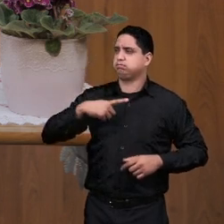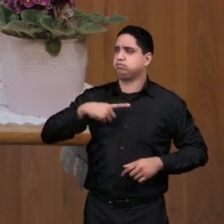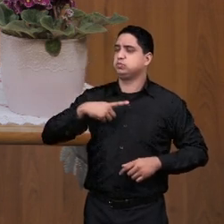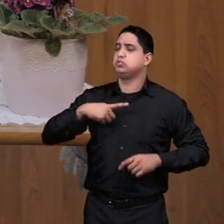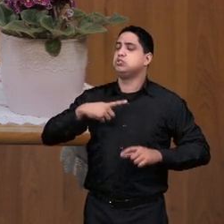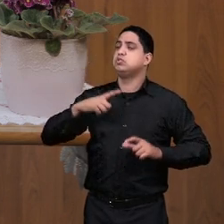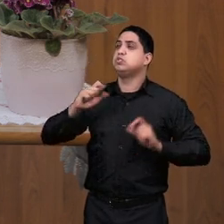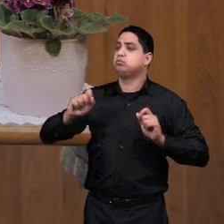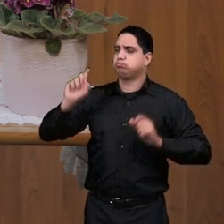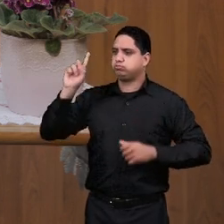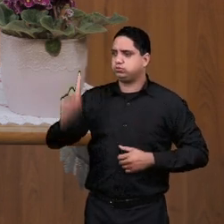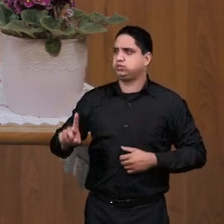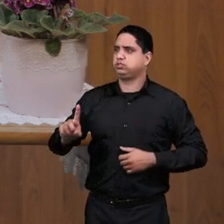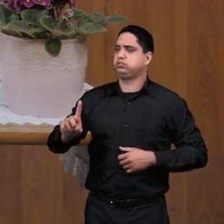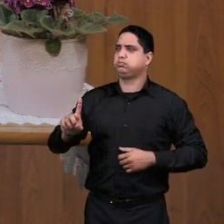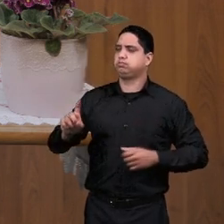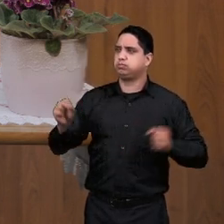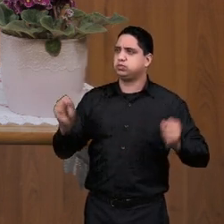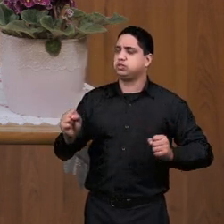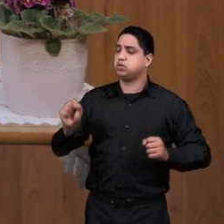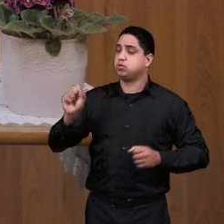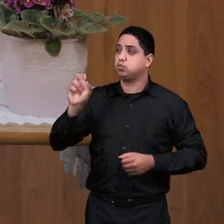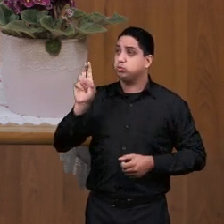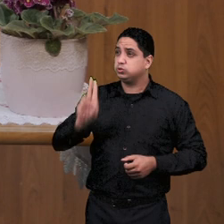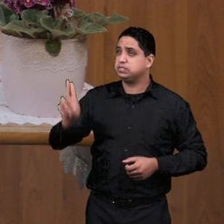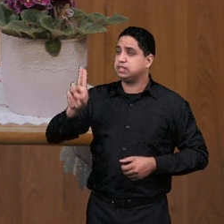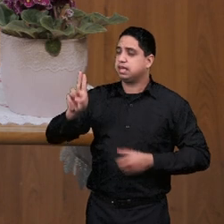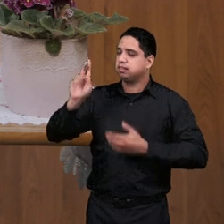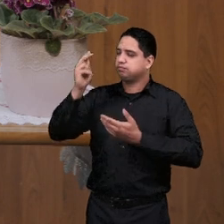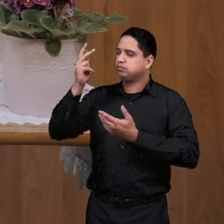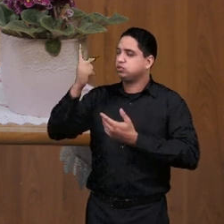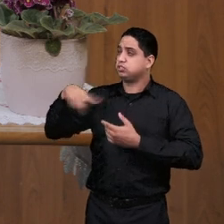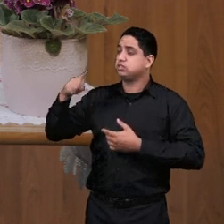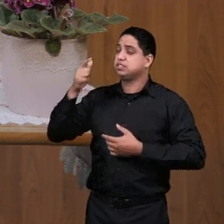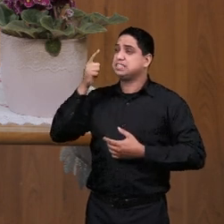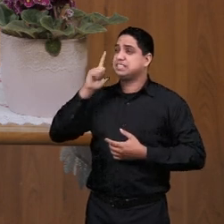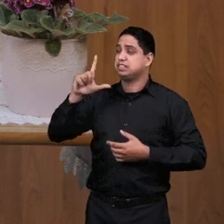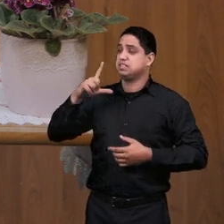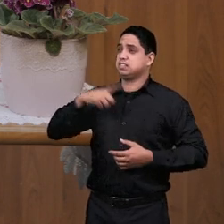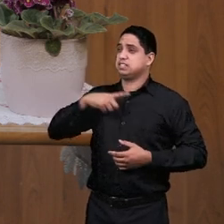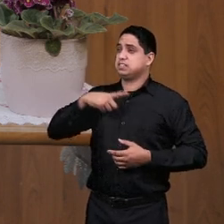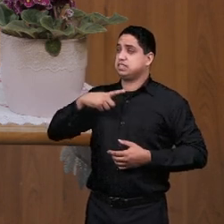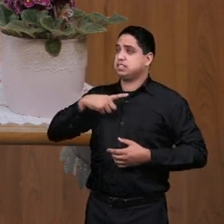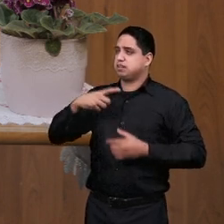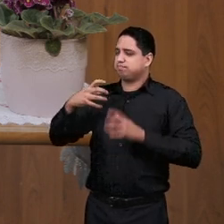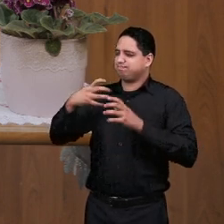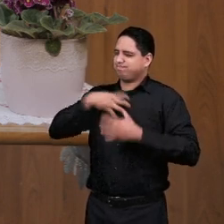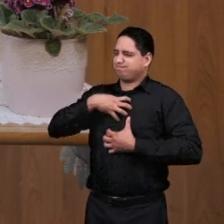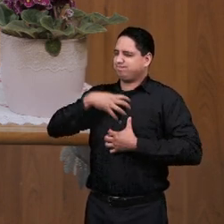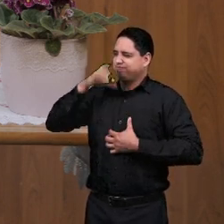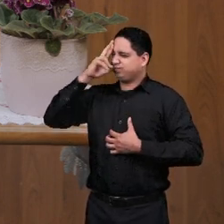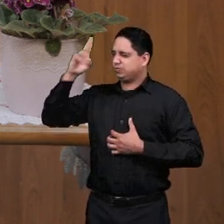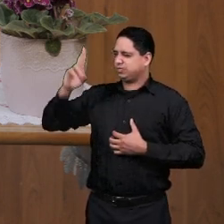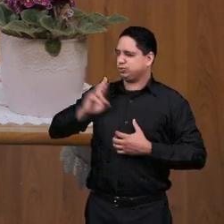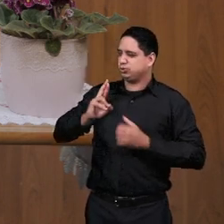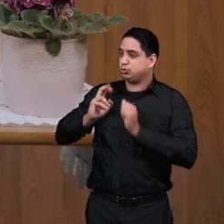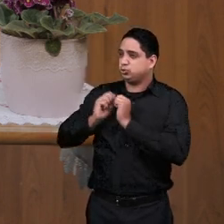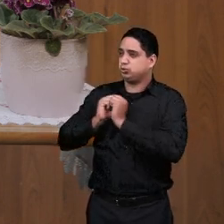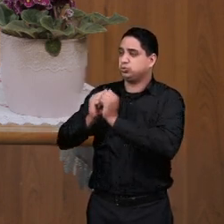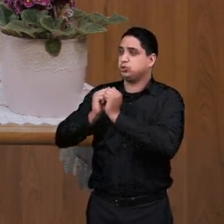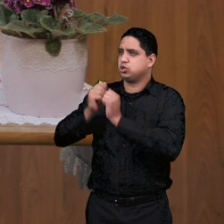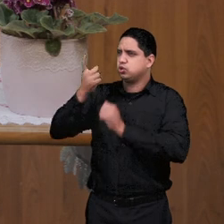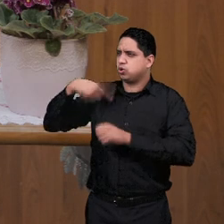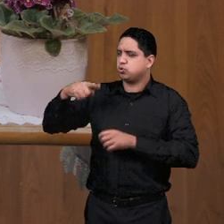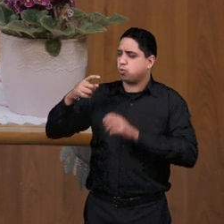la condition d'accéder à ta présence, à sentir ta présence et d'être en